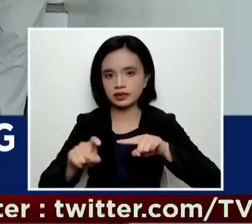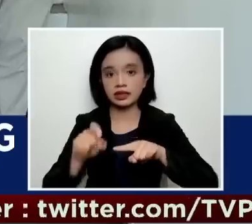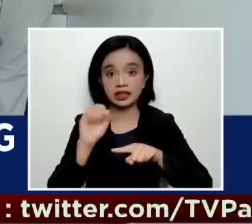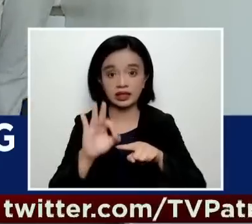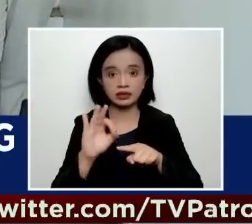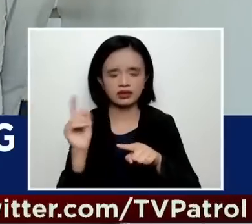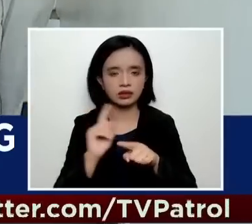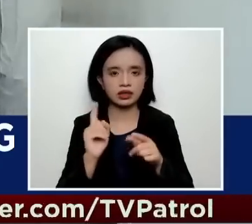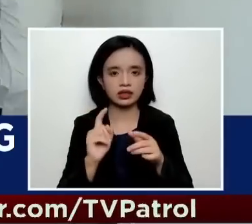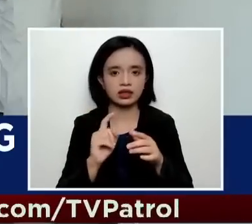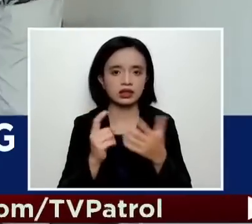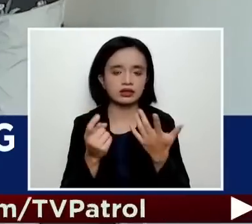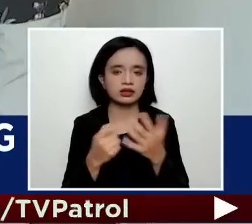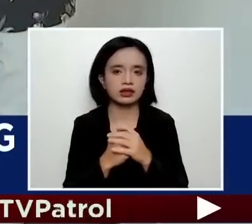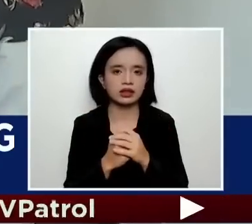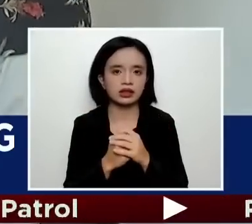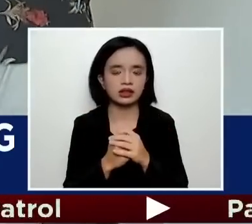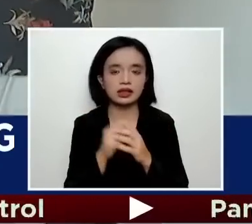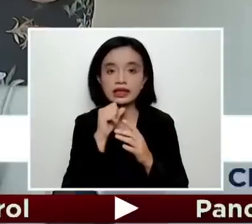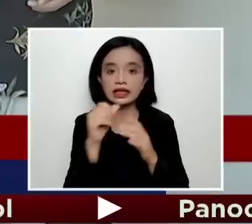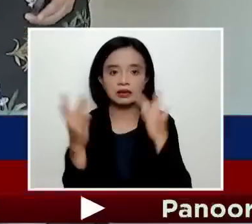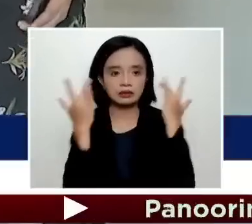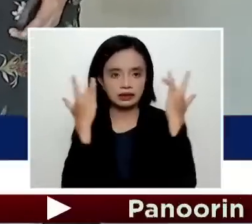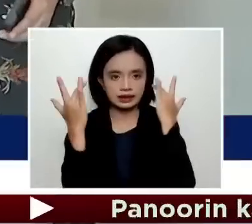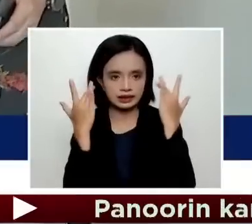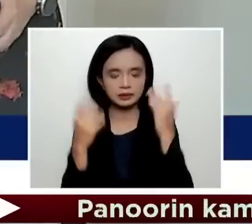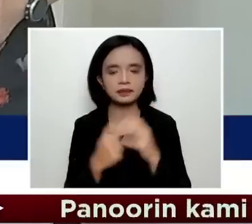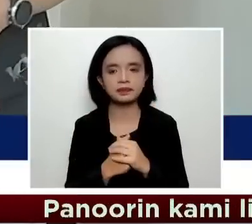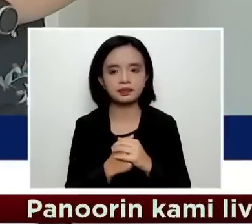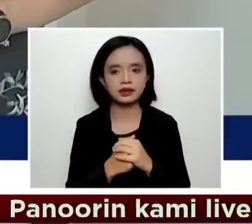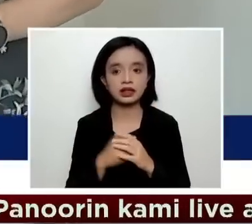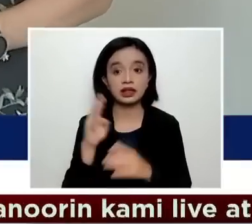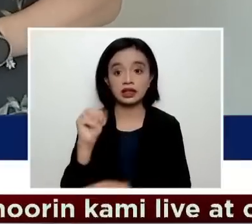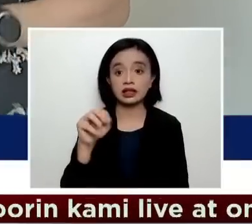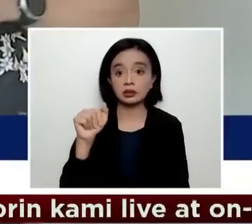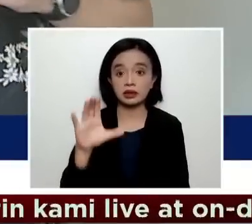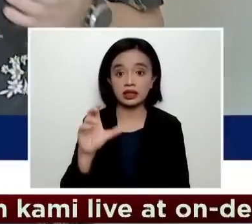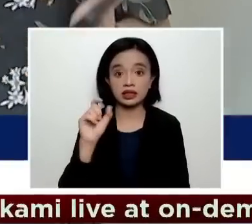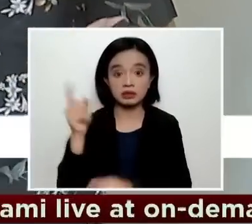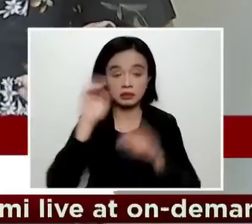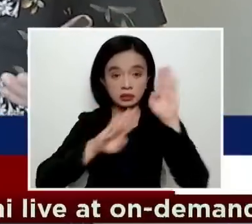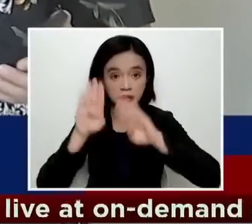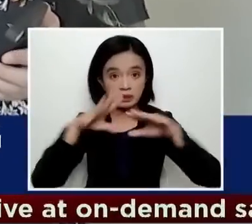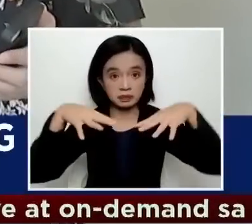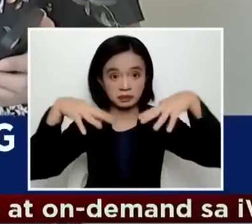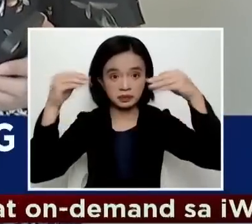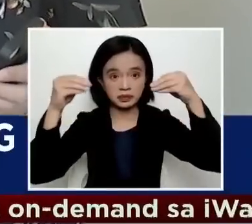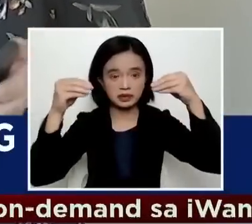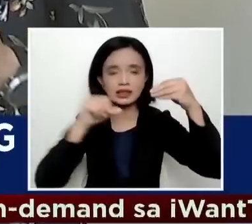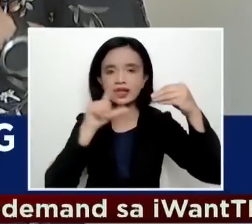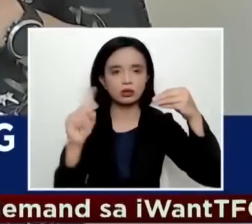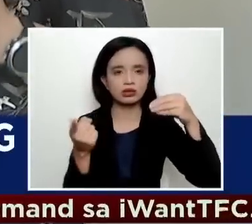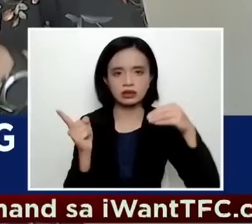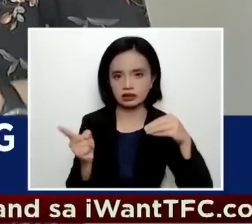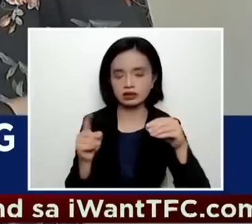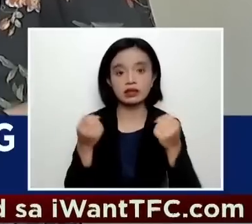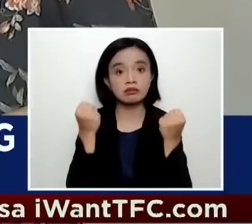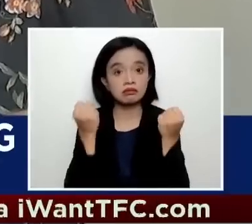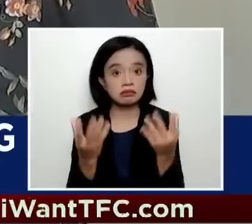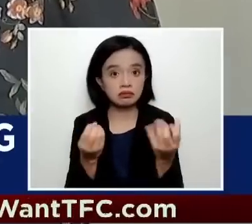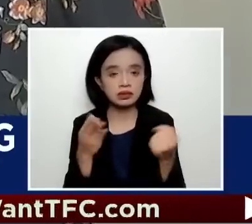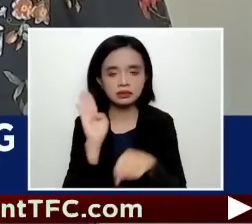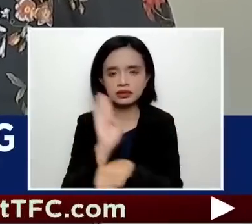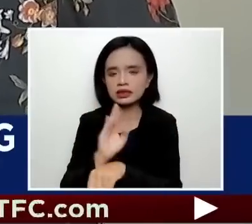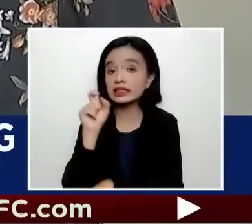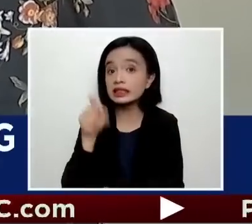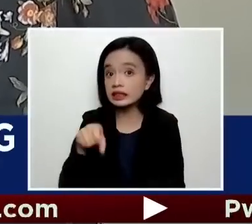type. Pero hindi lang si Mac ang mamuroblema kung magkaka-brownout. Sang katerbang negosyo kasi ang kailangan ng